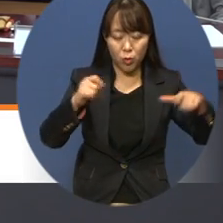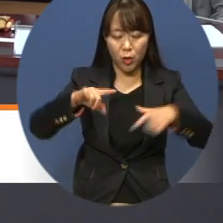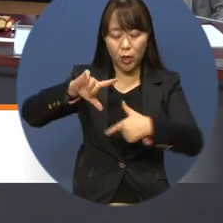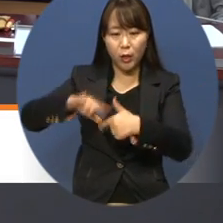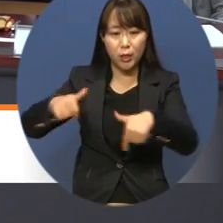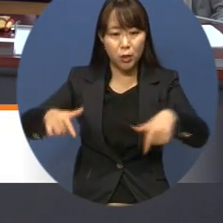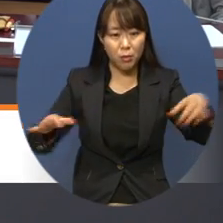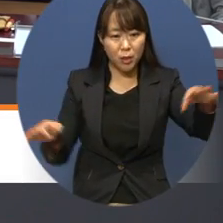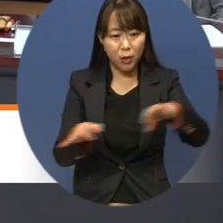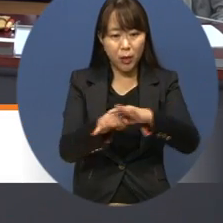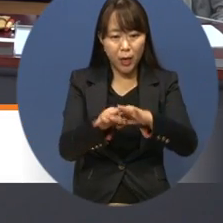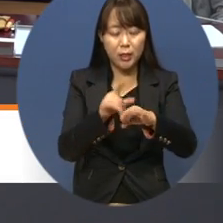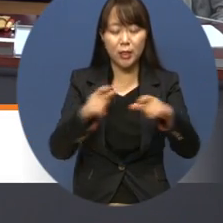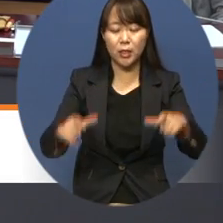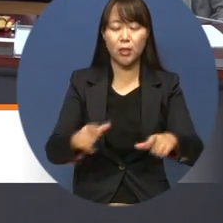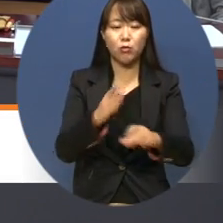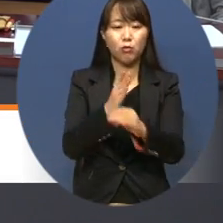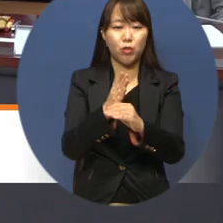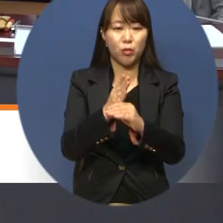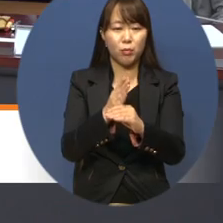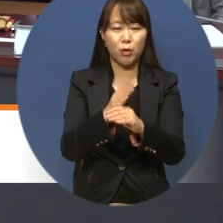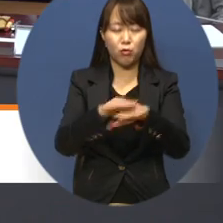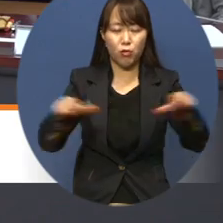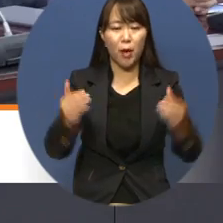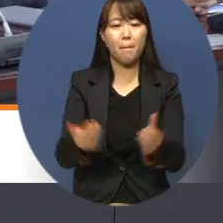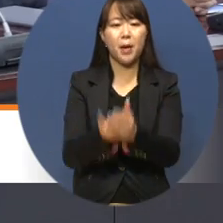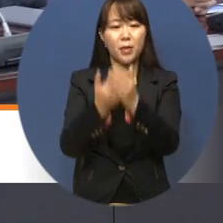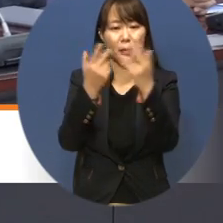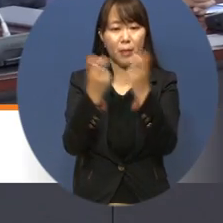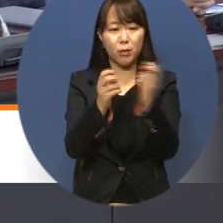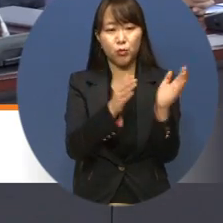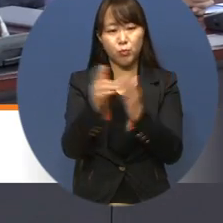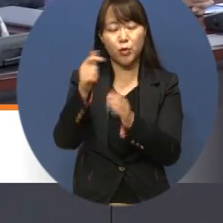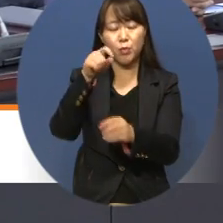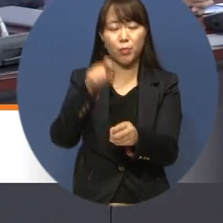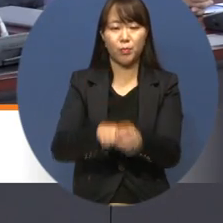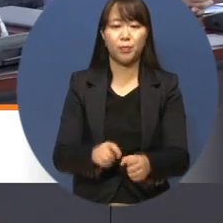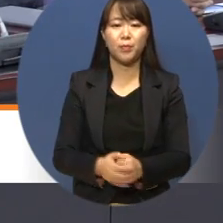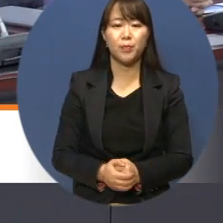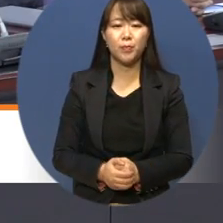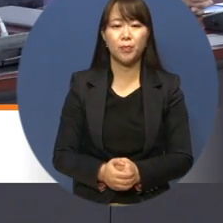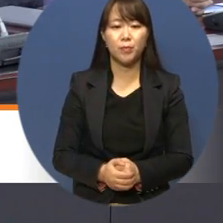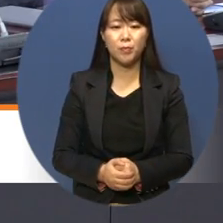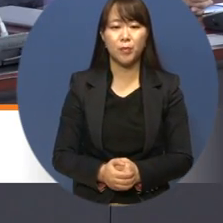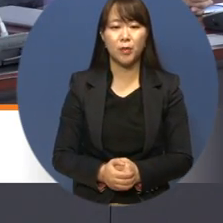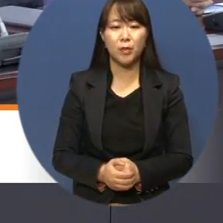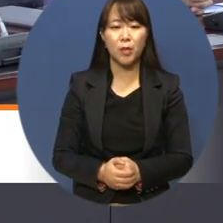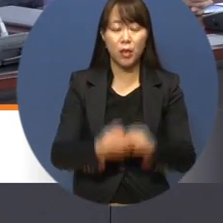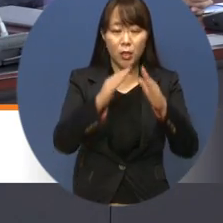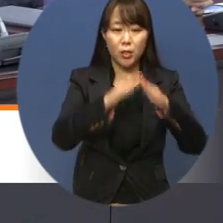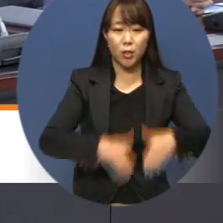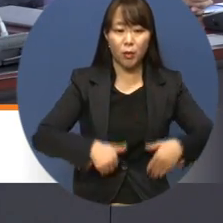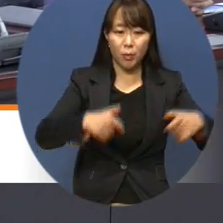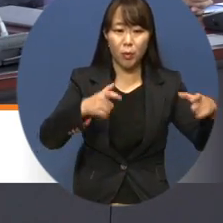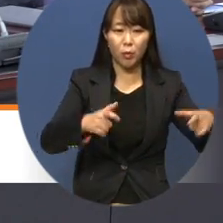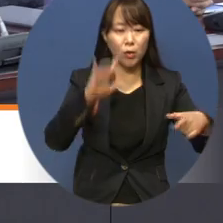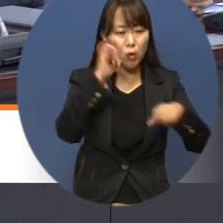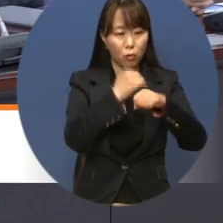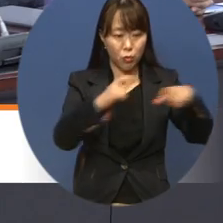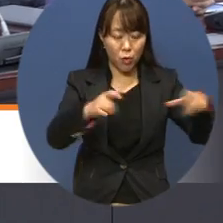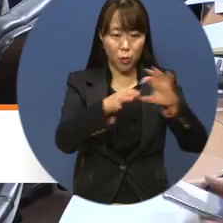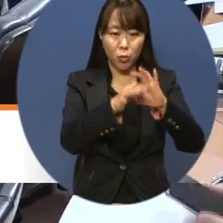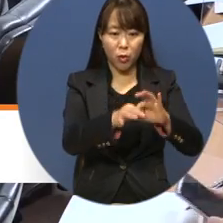서부를 연계한 지역 중심의 균형발전 전략 마련을 위한 것입니다. 전남도는 연구 용역을 통해